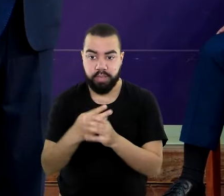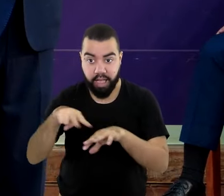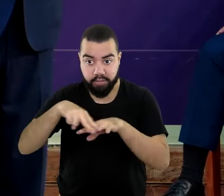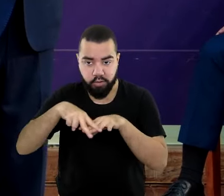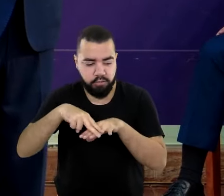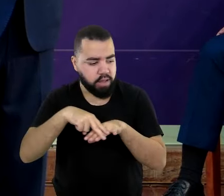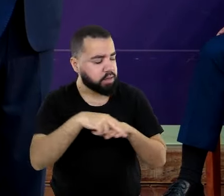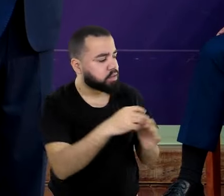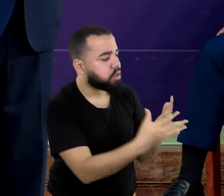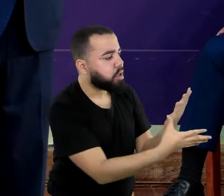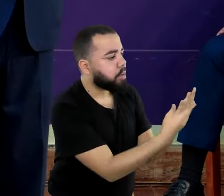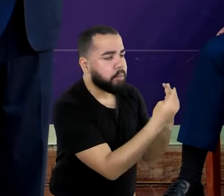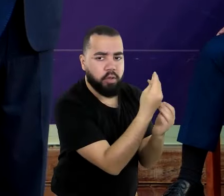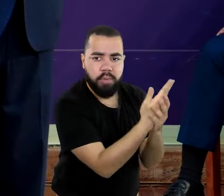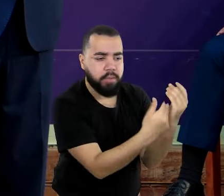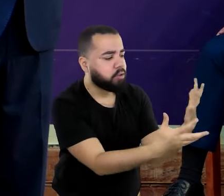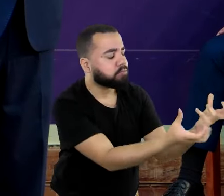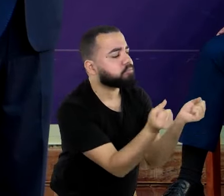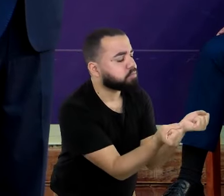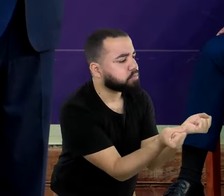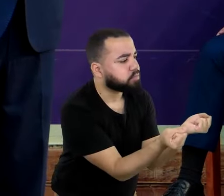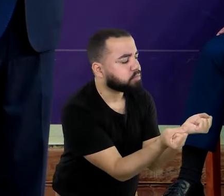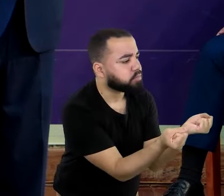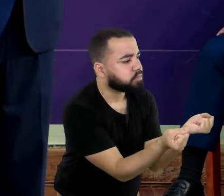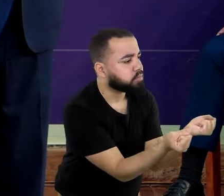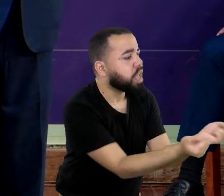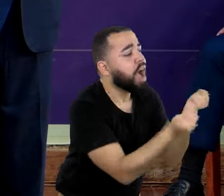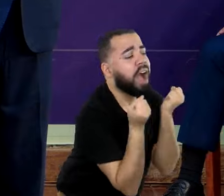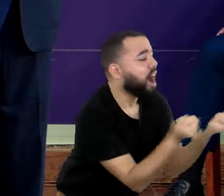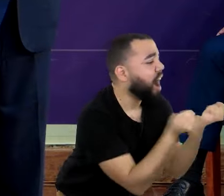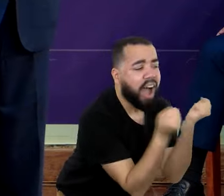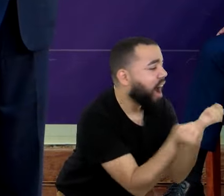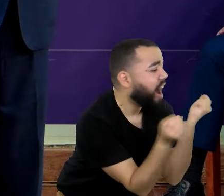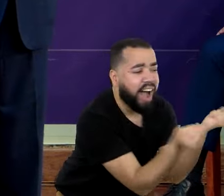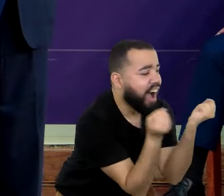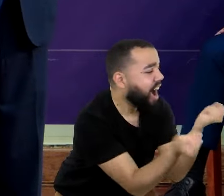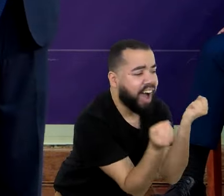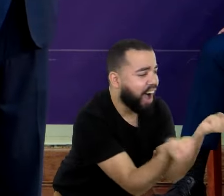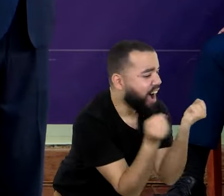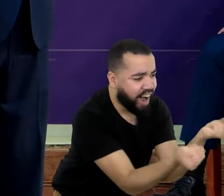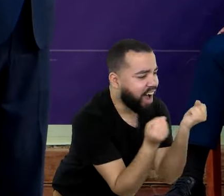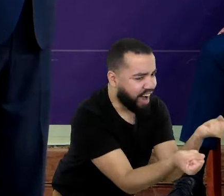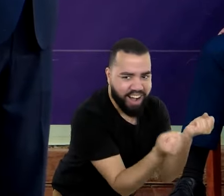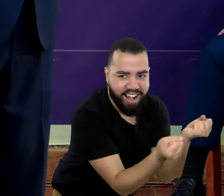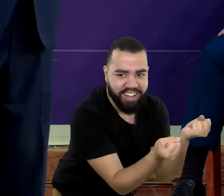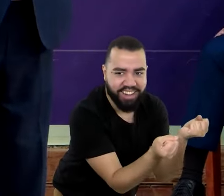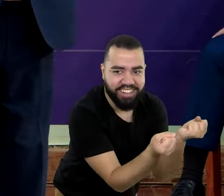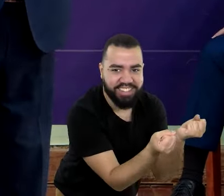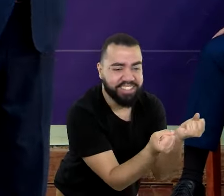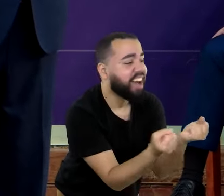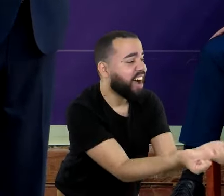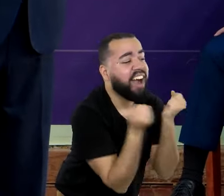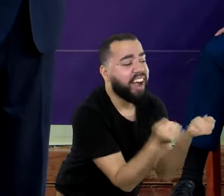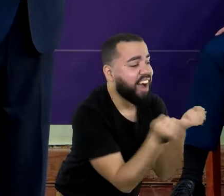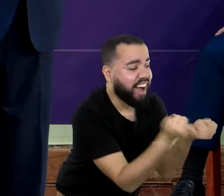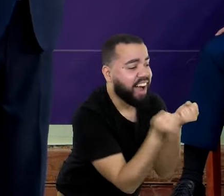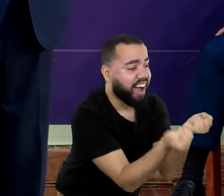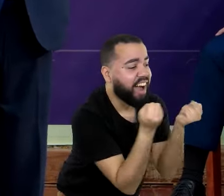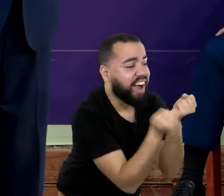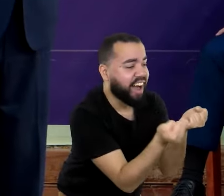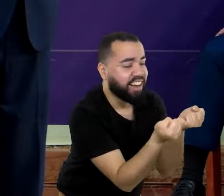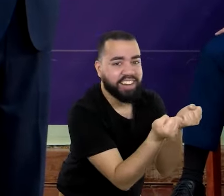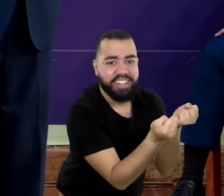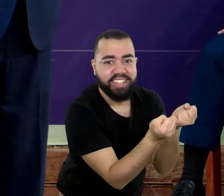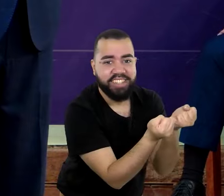e de repente olhou para mim e começou a fazer assim. 그 사람은 깜짝 놀랐어요. 왜 우냐고. 아이